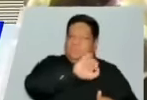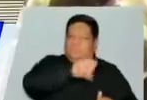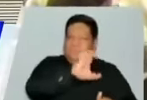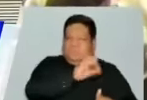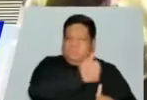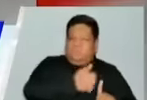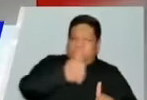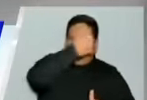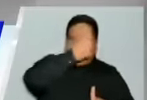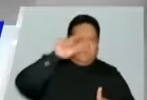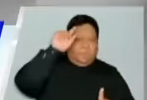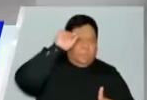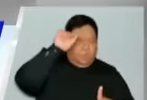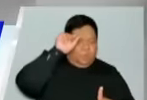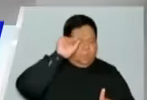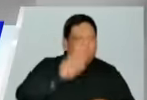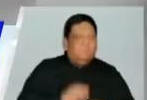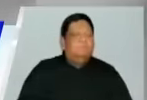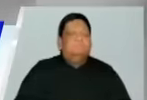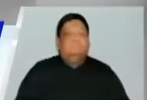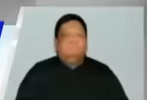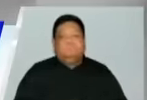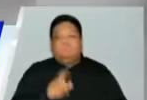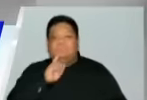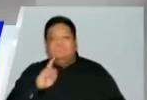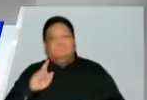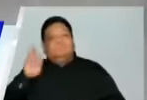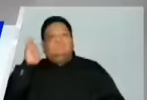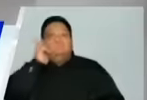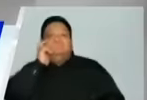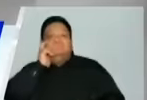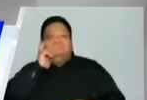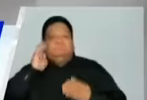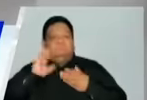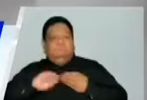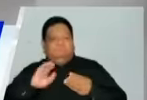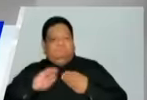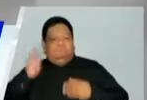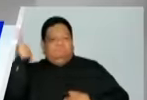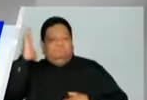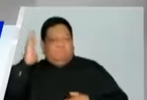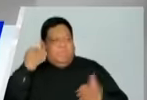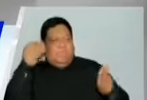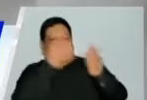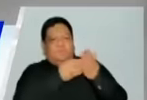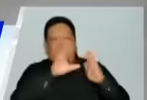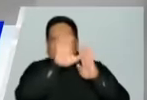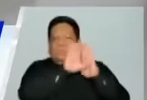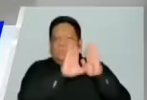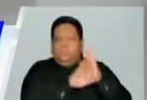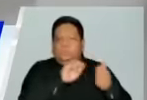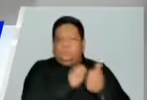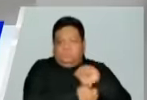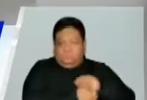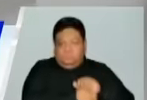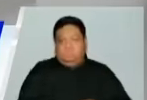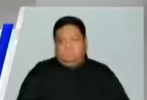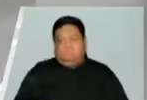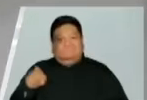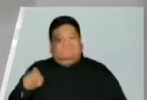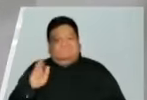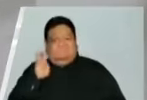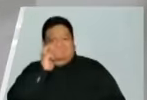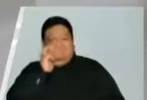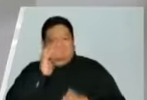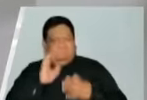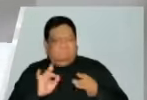niyang binweltahan ang panukalang amyendahan ang saligang batas. Sabi ni dating Pangulo, pinakialaman na noon ni dating Pangulong